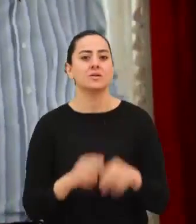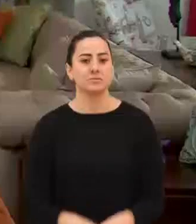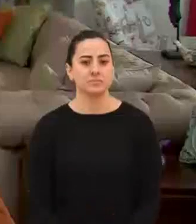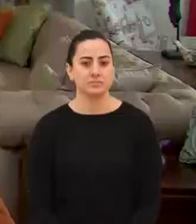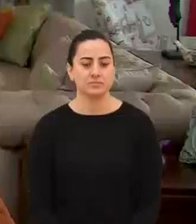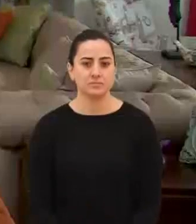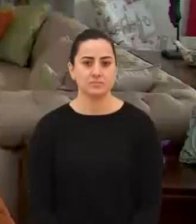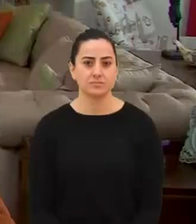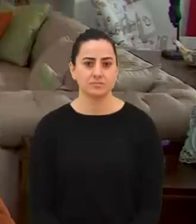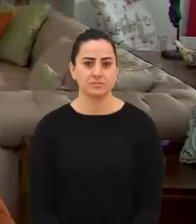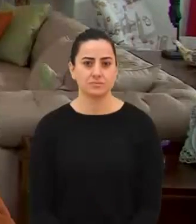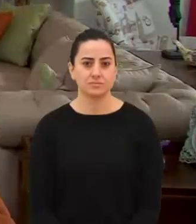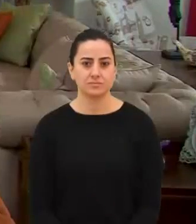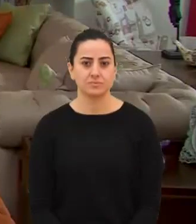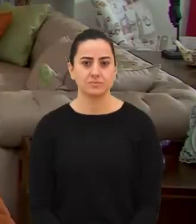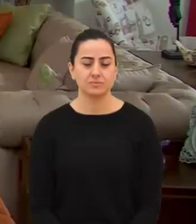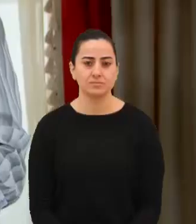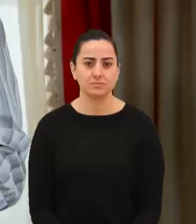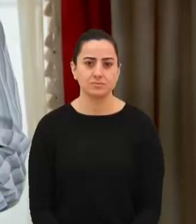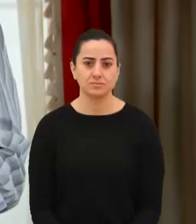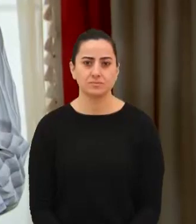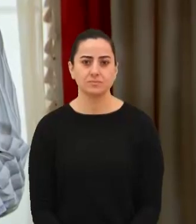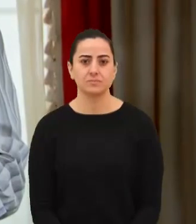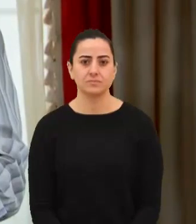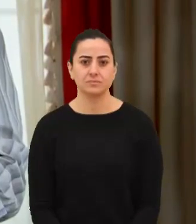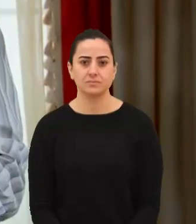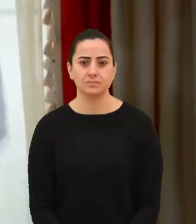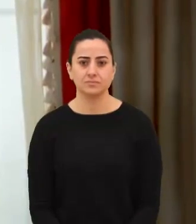buyurun. Mahmut'un dikkatini dağıtan Şükrü çantayı kapıp kaçtı.